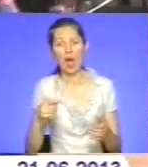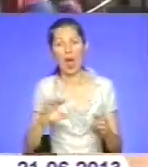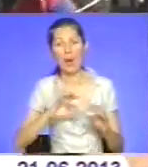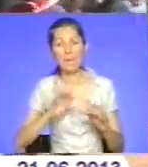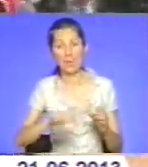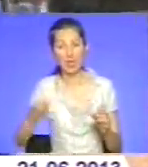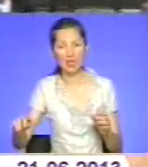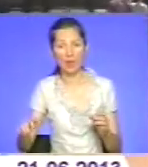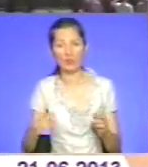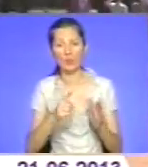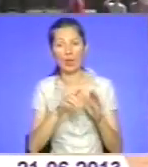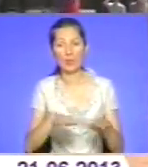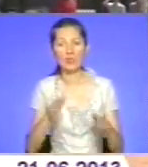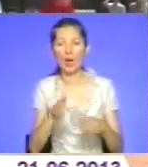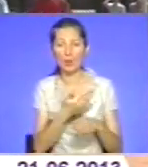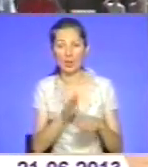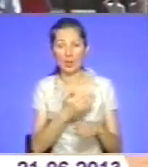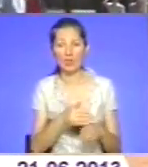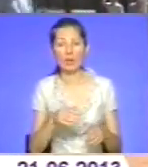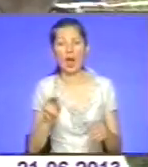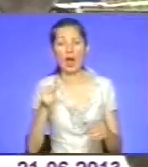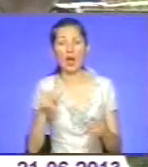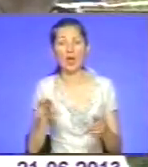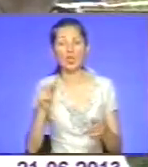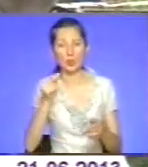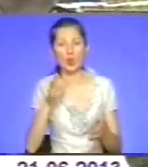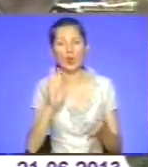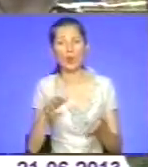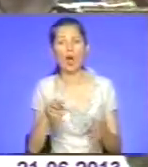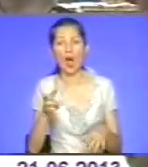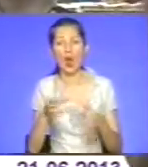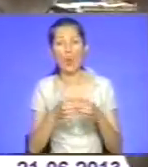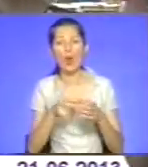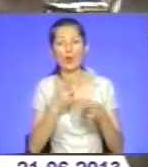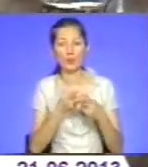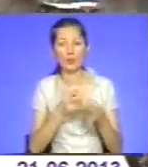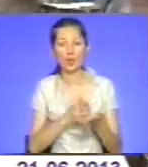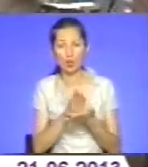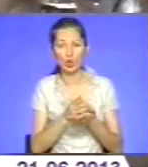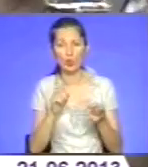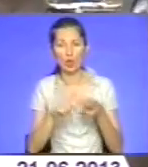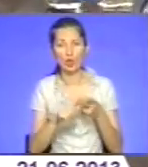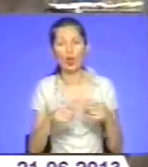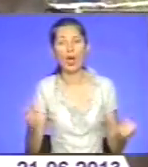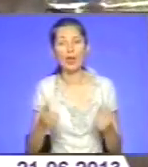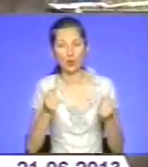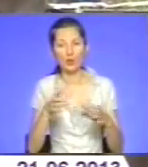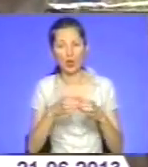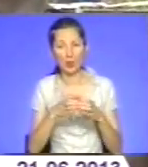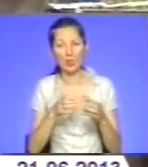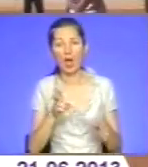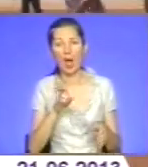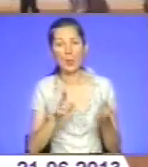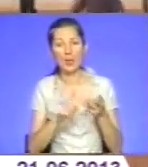чином. Чемпіоном випробування стала команда пенітенціарної служби. Другим на п'єдестал пошани зійшли рятувальники. Бронза дісталася спортивному